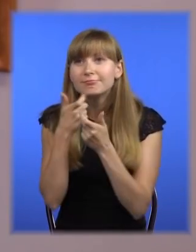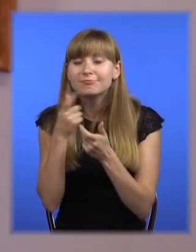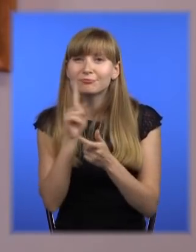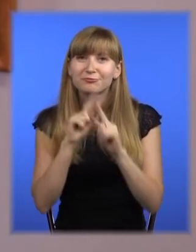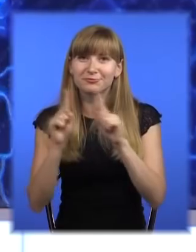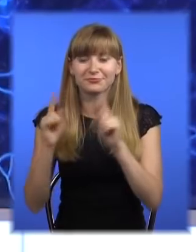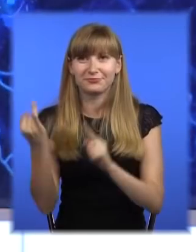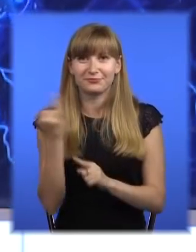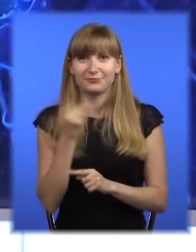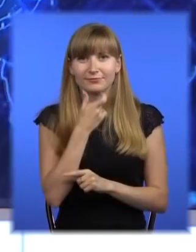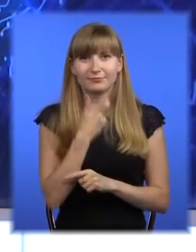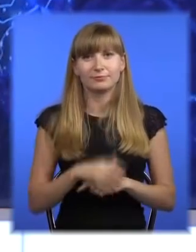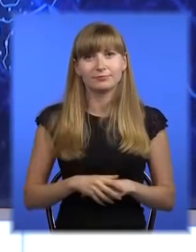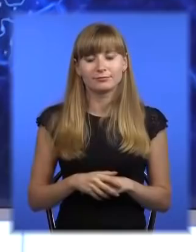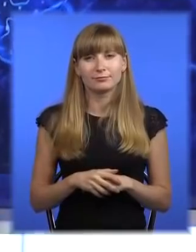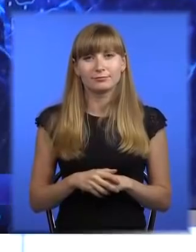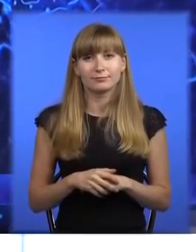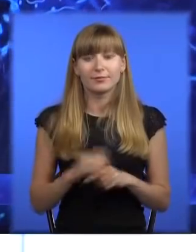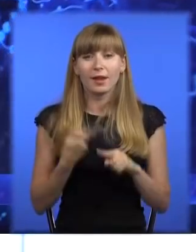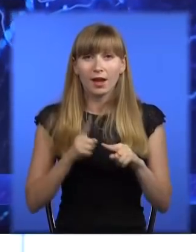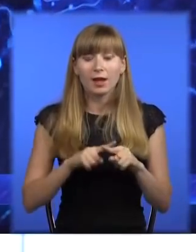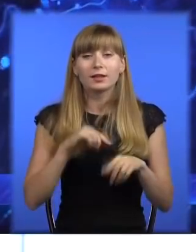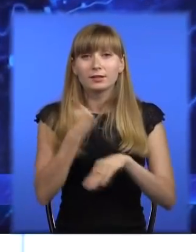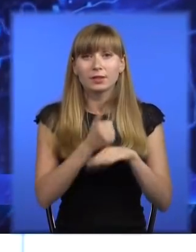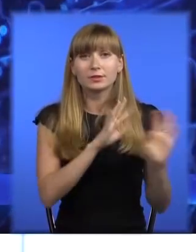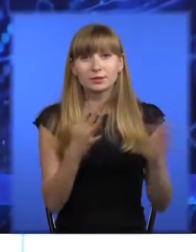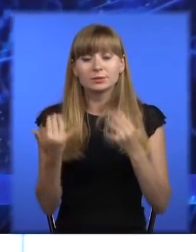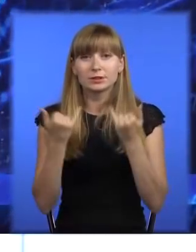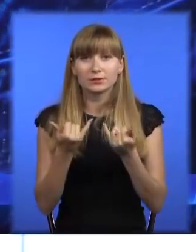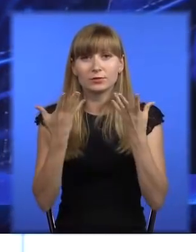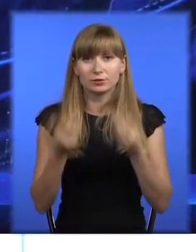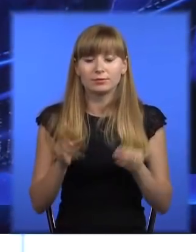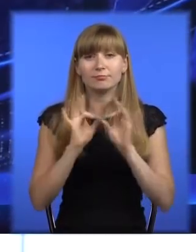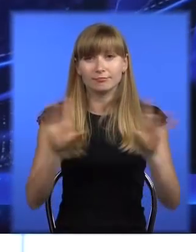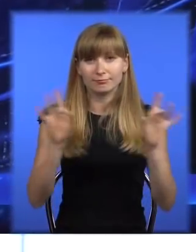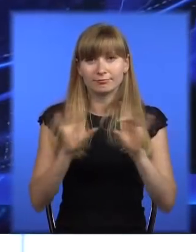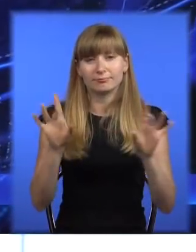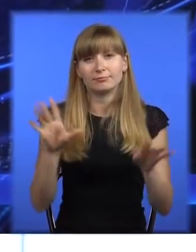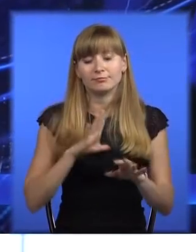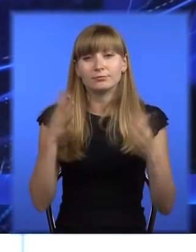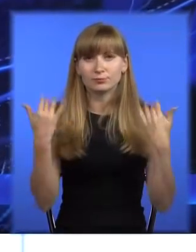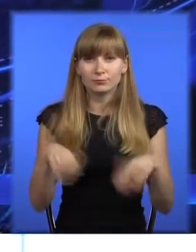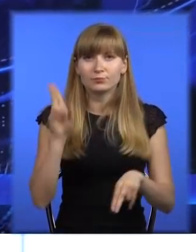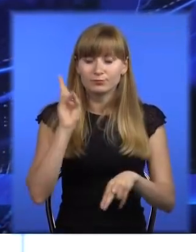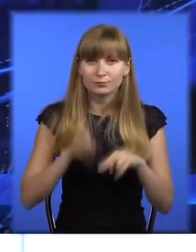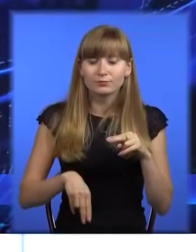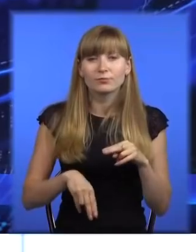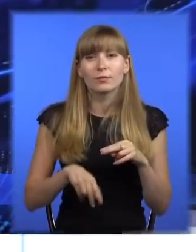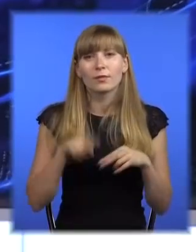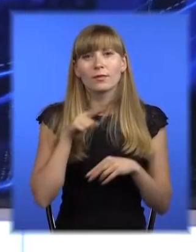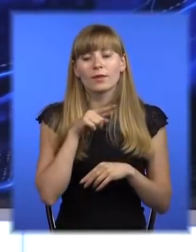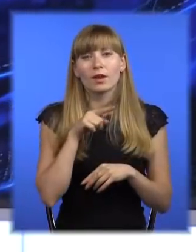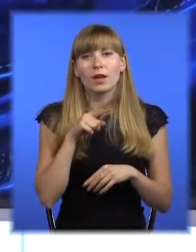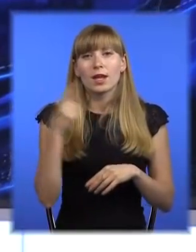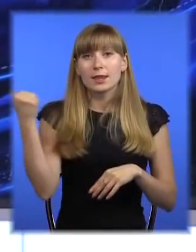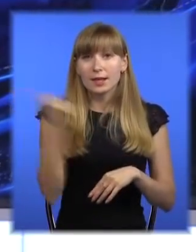свое. Такими були головні події цього дня у викладі журналістів першого міського. Про найважливіші новини тижня